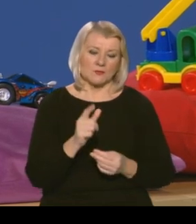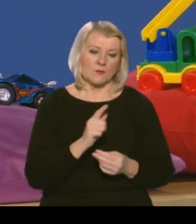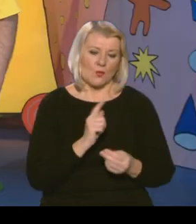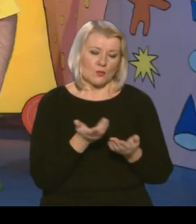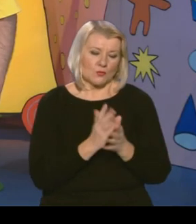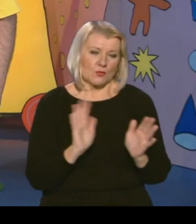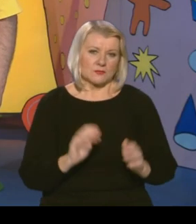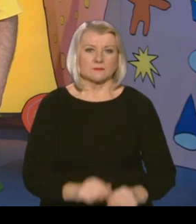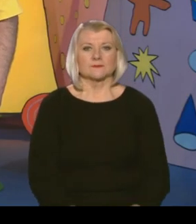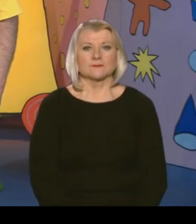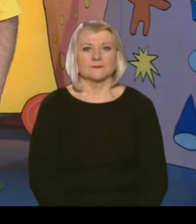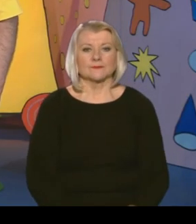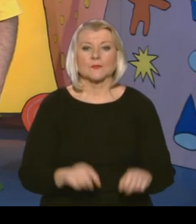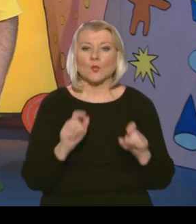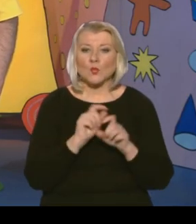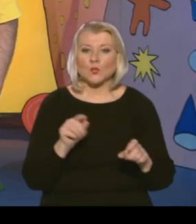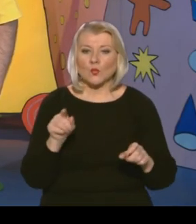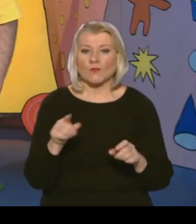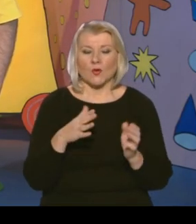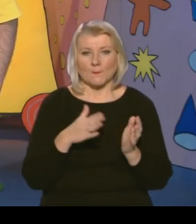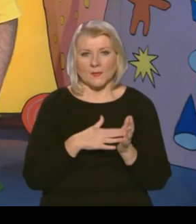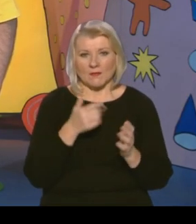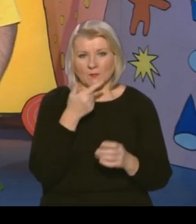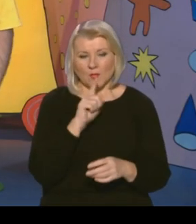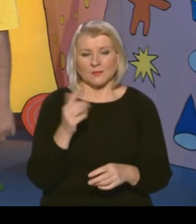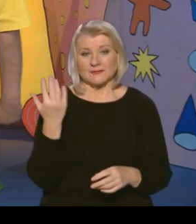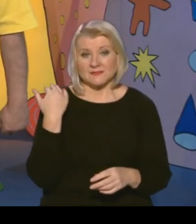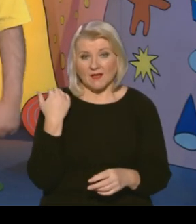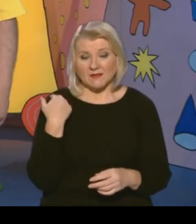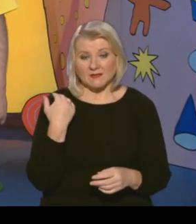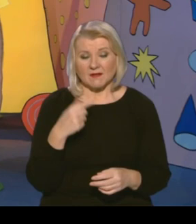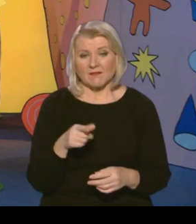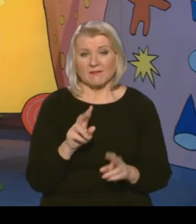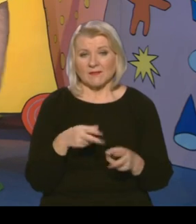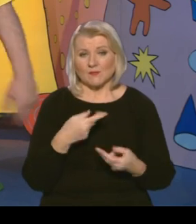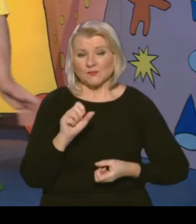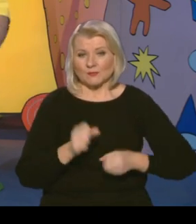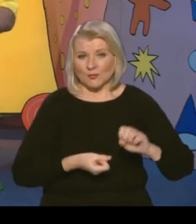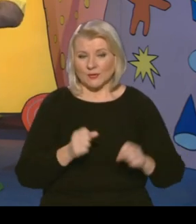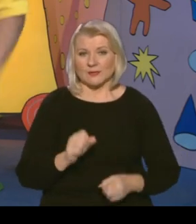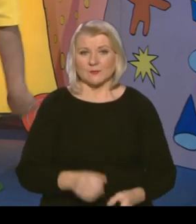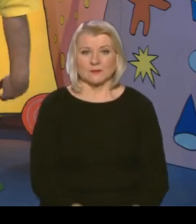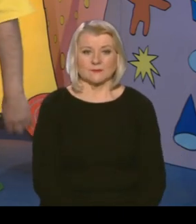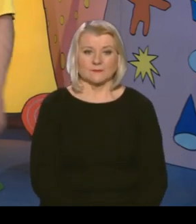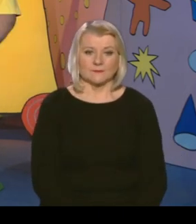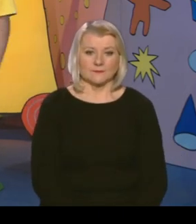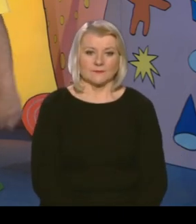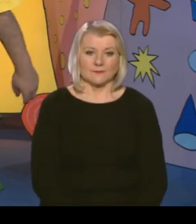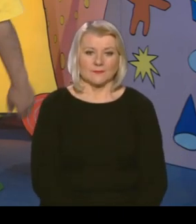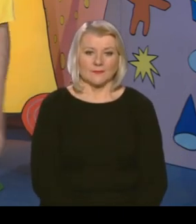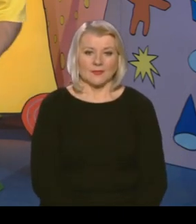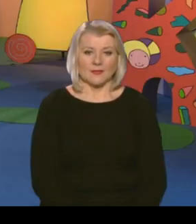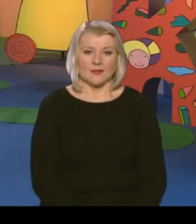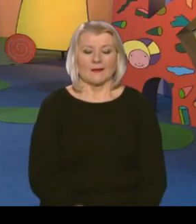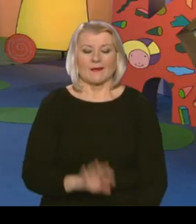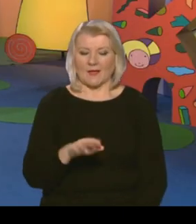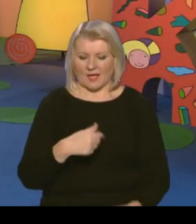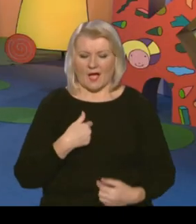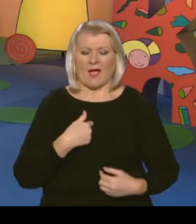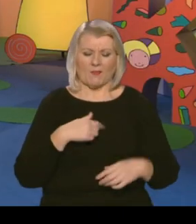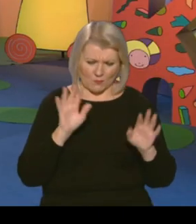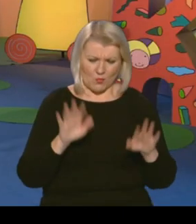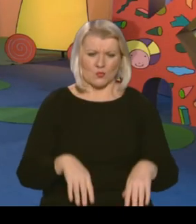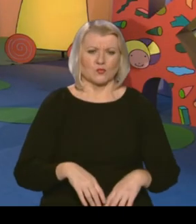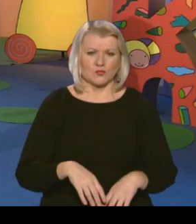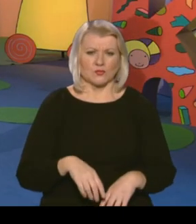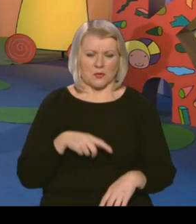spolu. Michala totiž bolí záda a nemůže se hýbat. Ale můžu, Františku, podívej se,